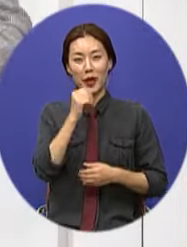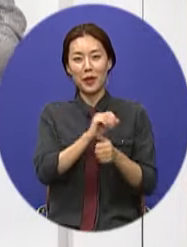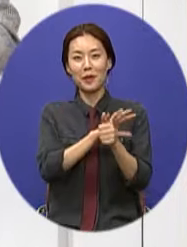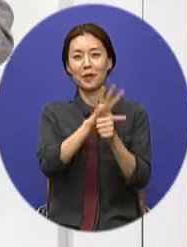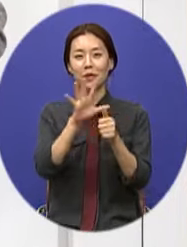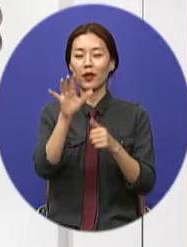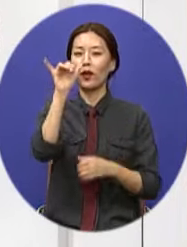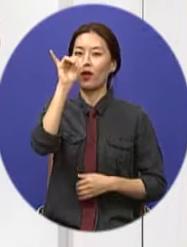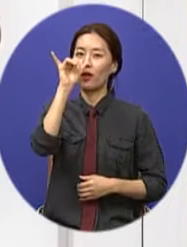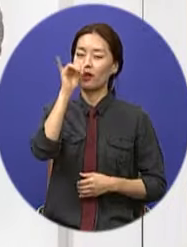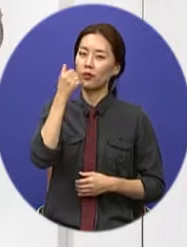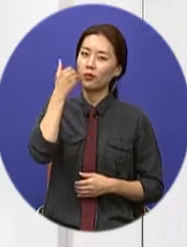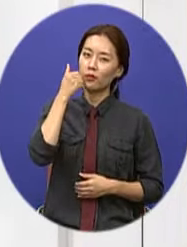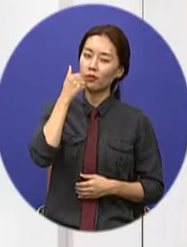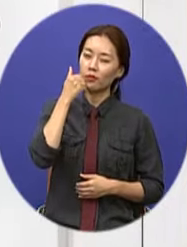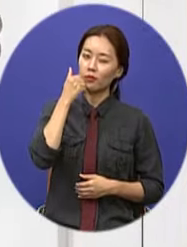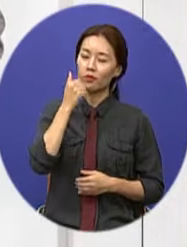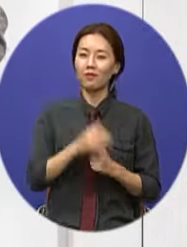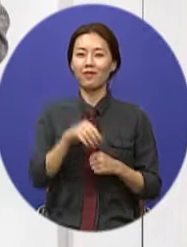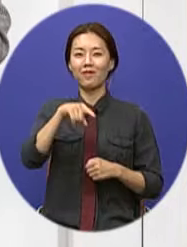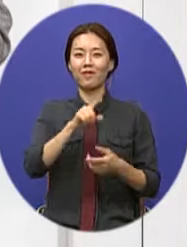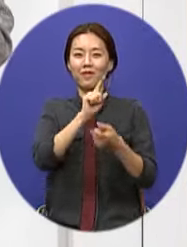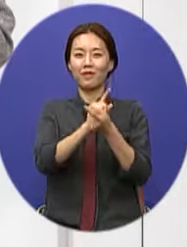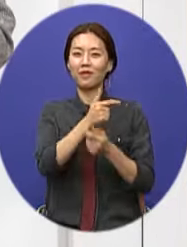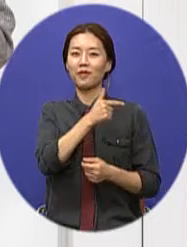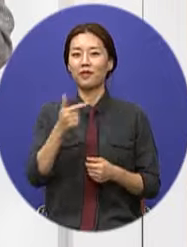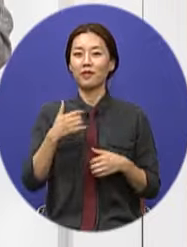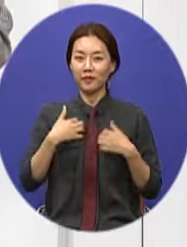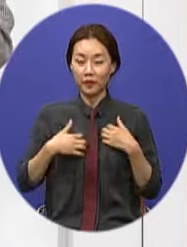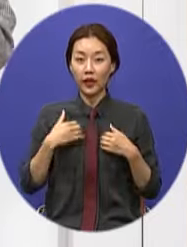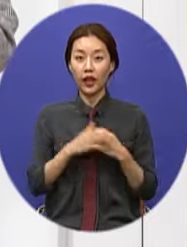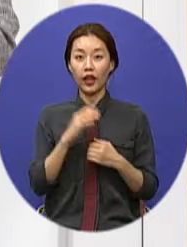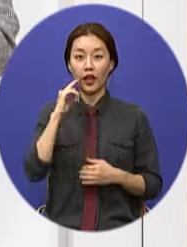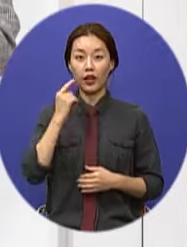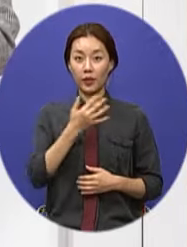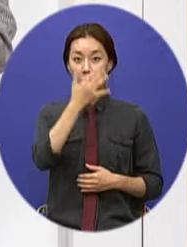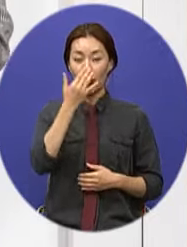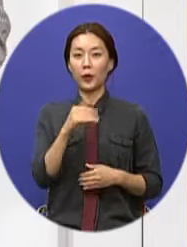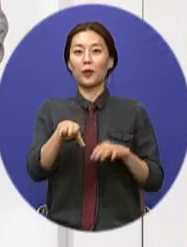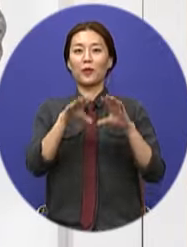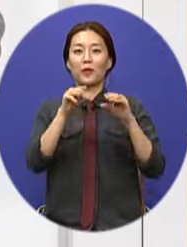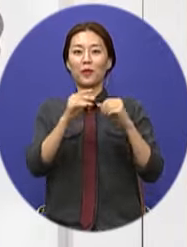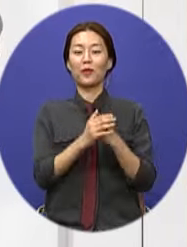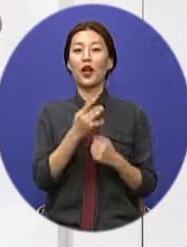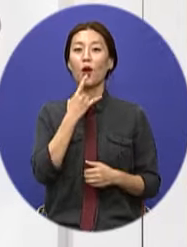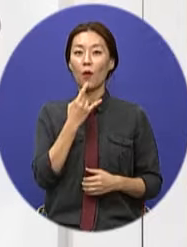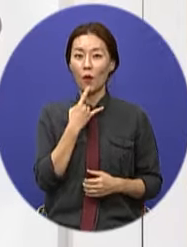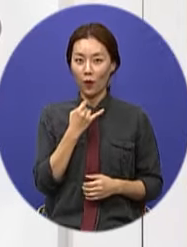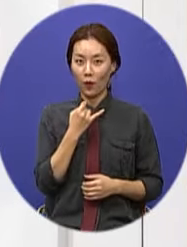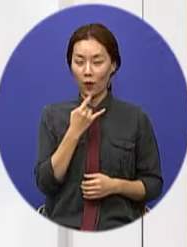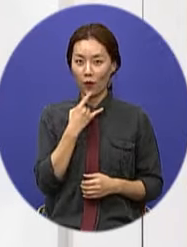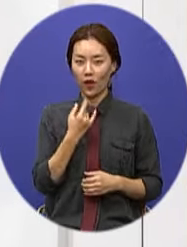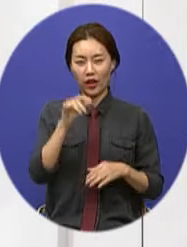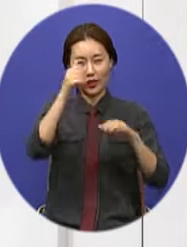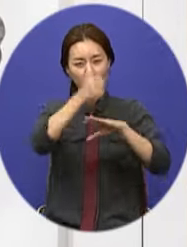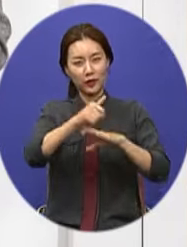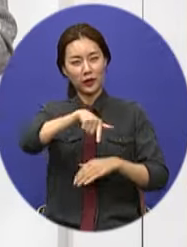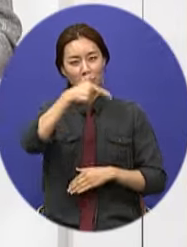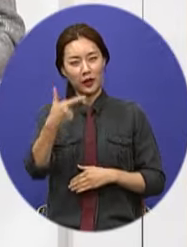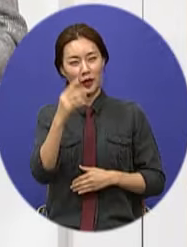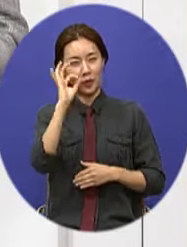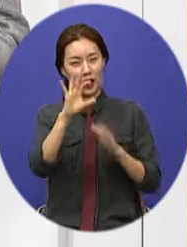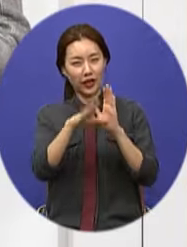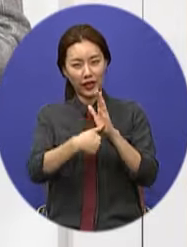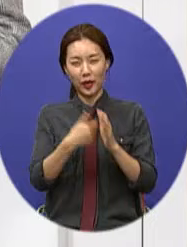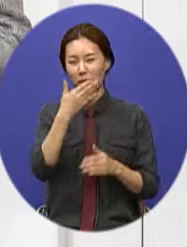비쳐요. 그러게요. 야, 그래서 아유, 여기서 만나기 정말 반가워요. 정말 아름다우신데 네. 그래도 그만하자고요. 오연아 선생님이 딱 저녁에 볼지 모르니까. 함영진